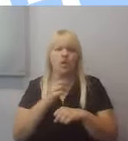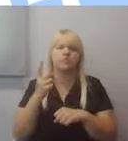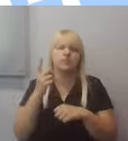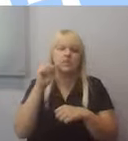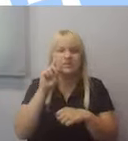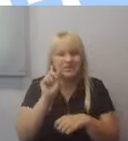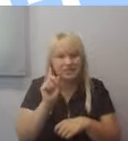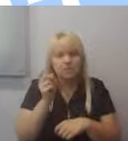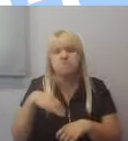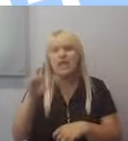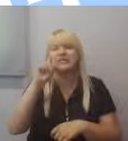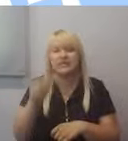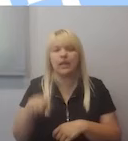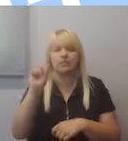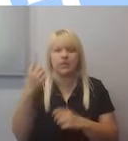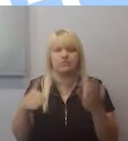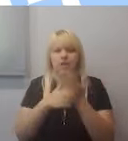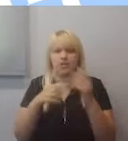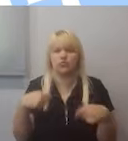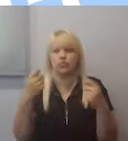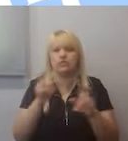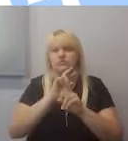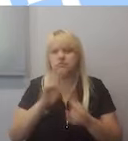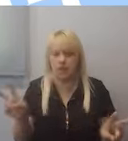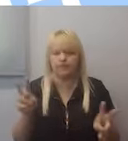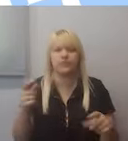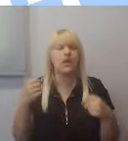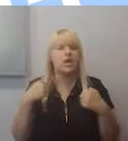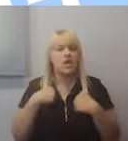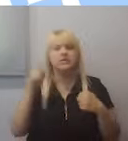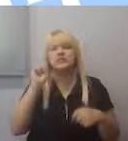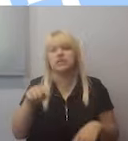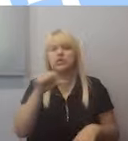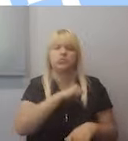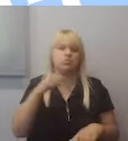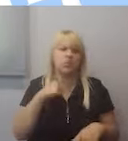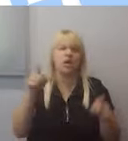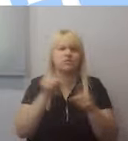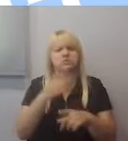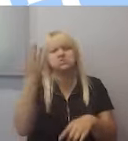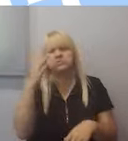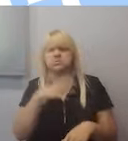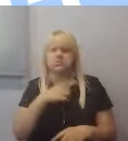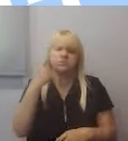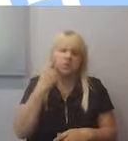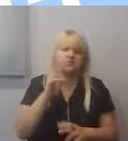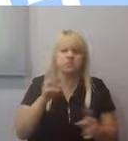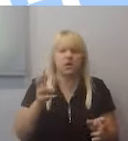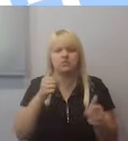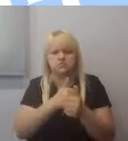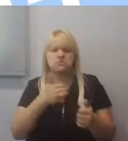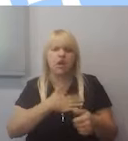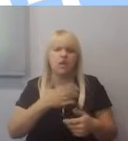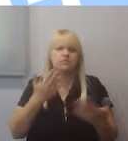kā sniegt pirmo palīdzību un es zinu ka pati kādreiz par to esmu domājusi kāda bija mana attieksme kad es liku